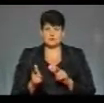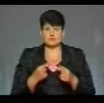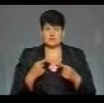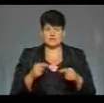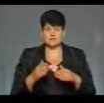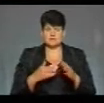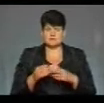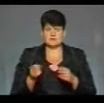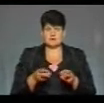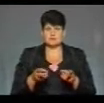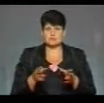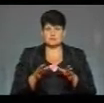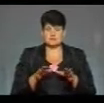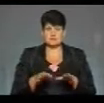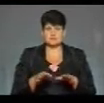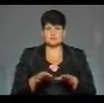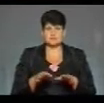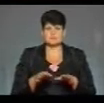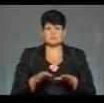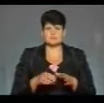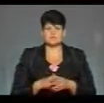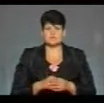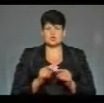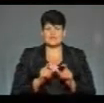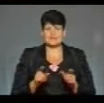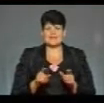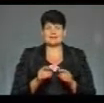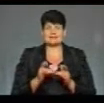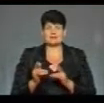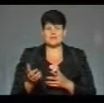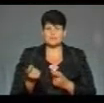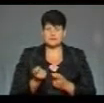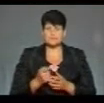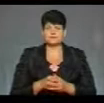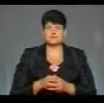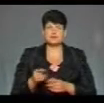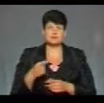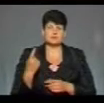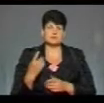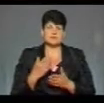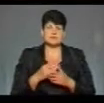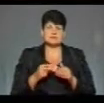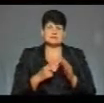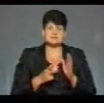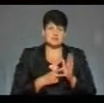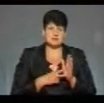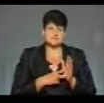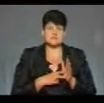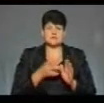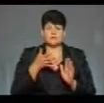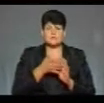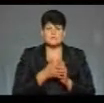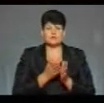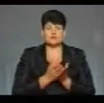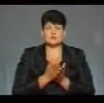також залучення фахівців зі шкіл-інтернатів. На Тернопільщині діє 17 інклюзивно-ресурсних центрів та